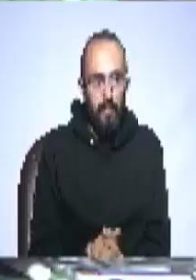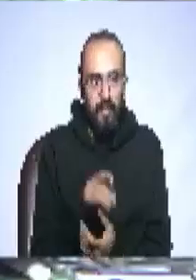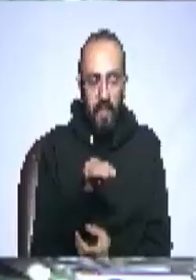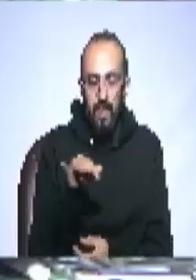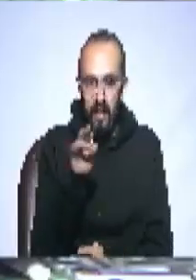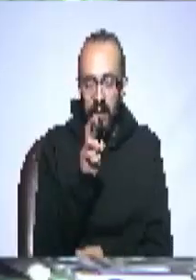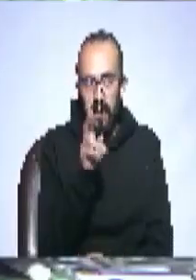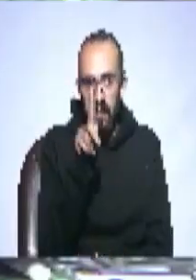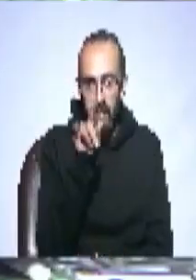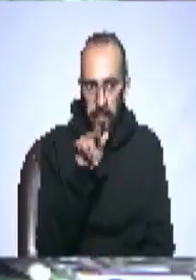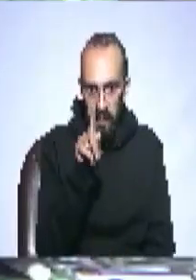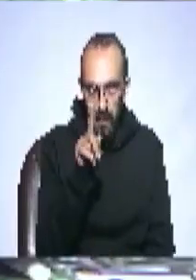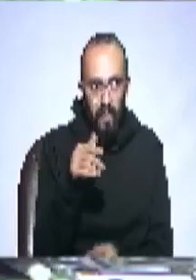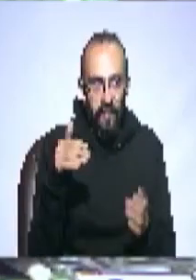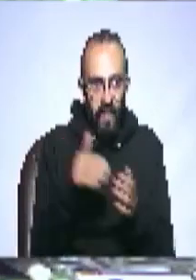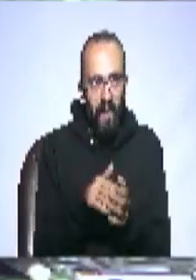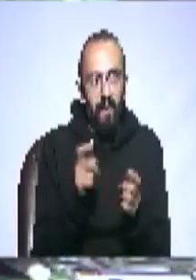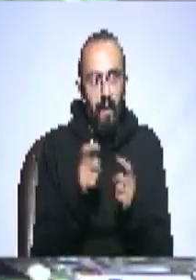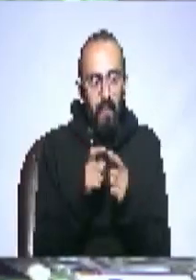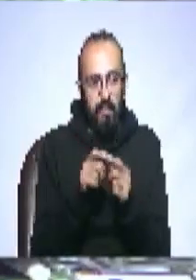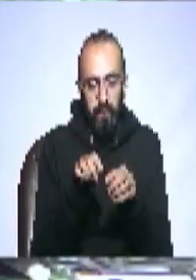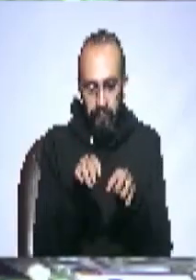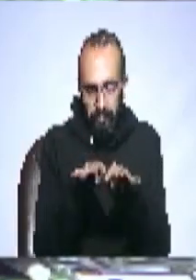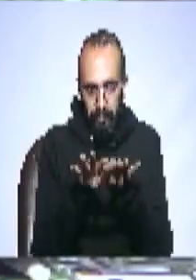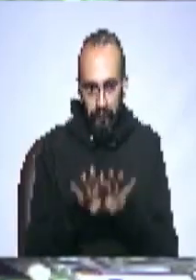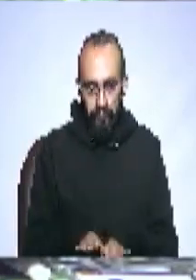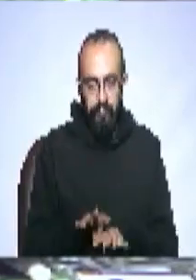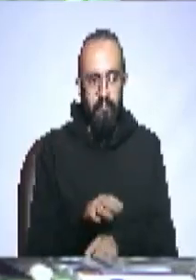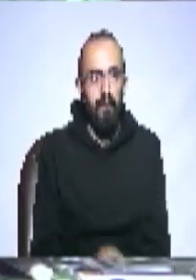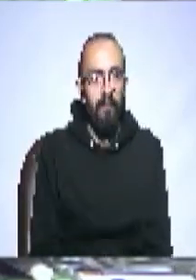زبيب واخده حاجات. هناخد بقى الفراخ بتاعتنا كده.